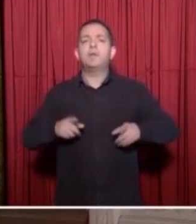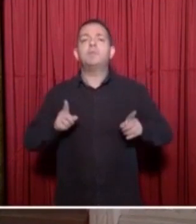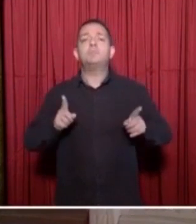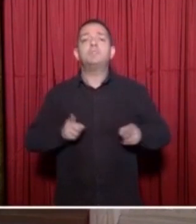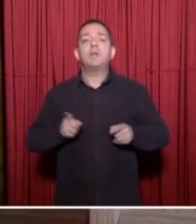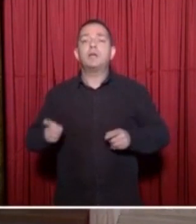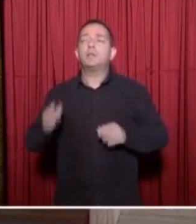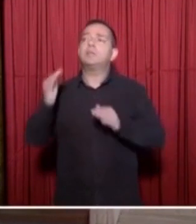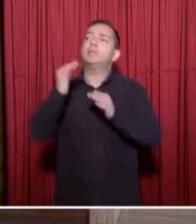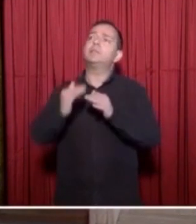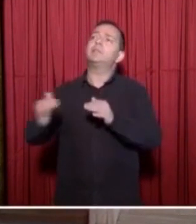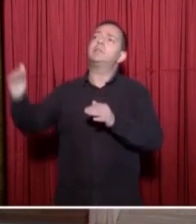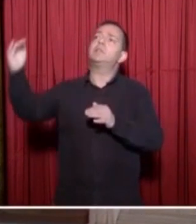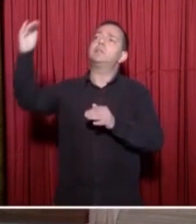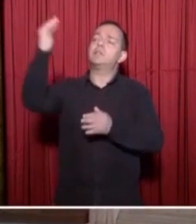χάριτη.